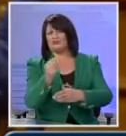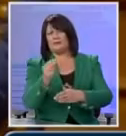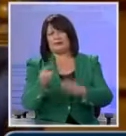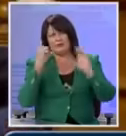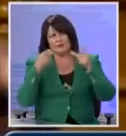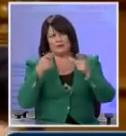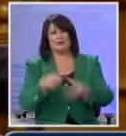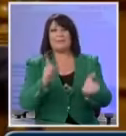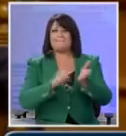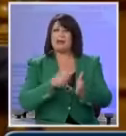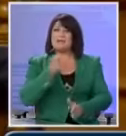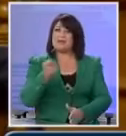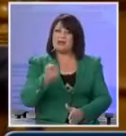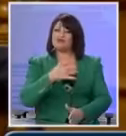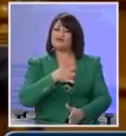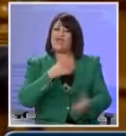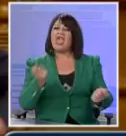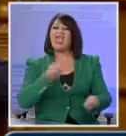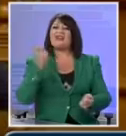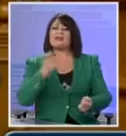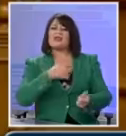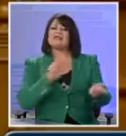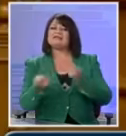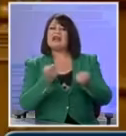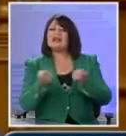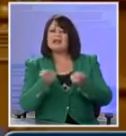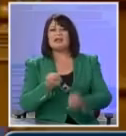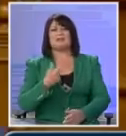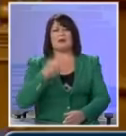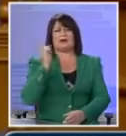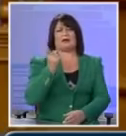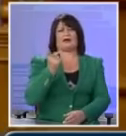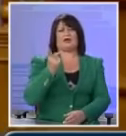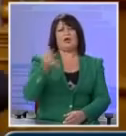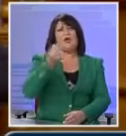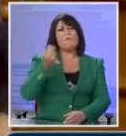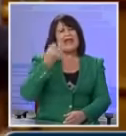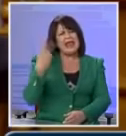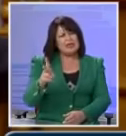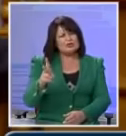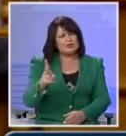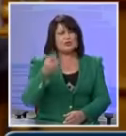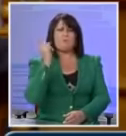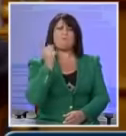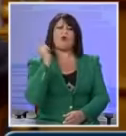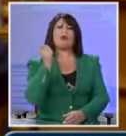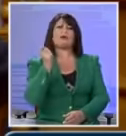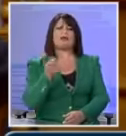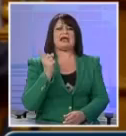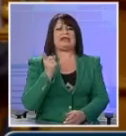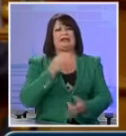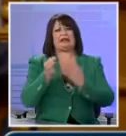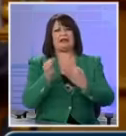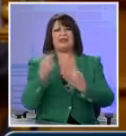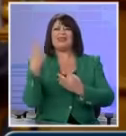στρατηγική και δευτερευόντως έκανα πολιτική κριτική στην ομιλία σας την οποία χαρακτήρισα προεκλογική σε ότι αφορά τα